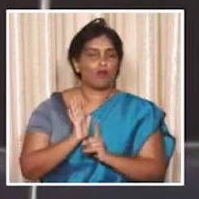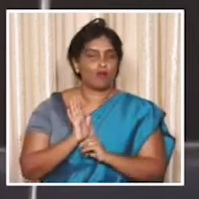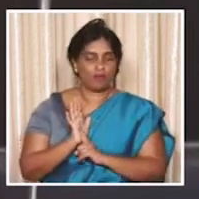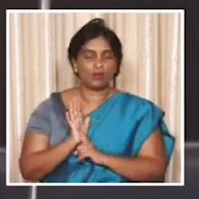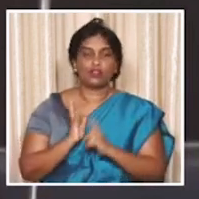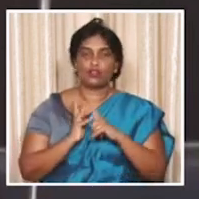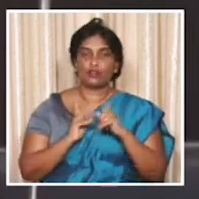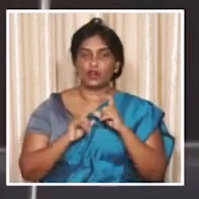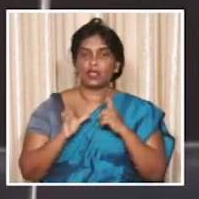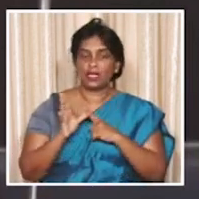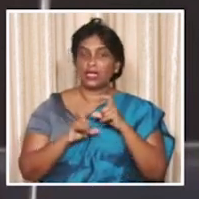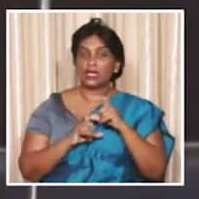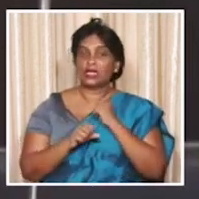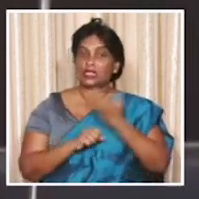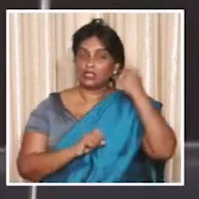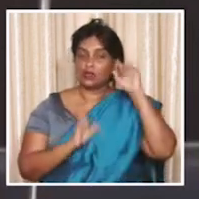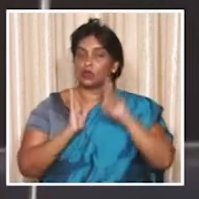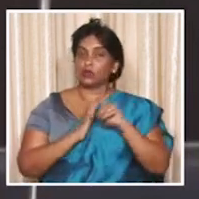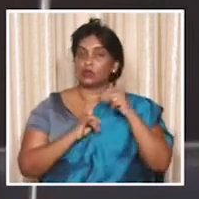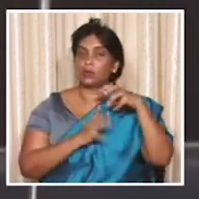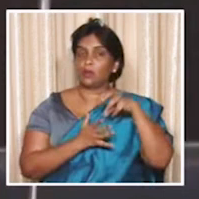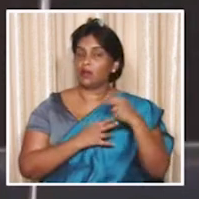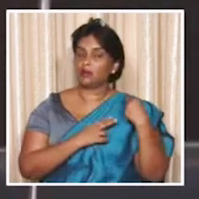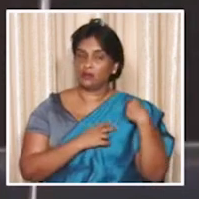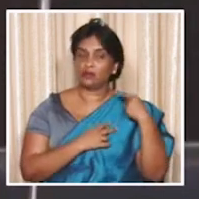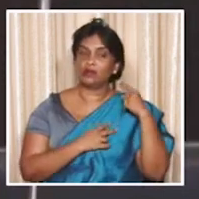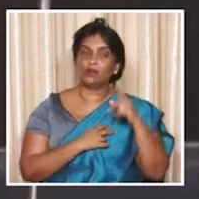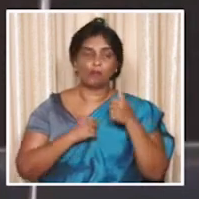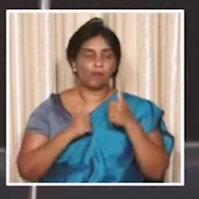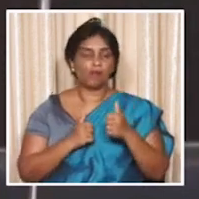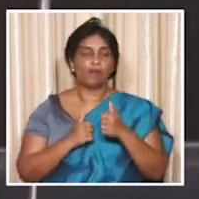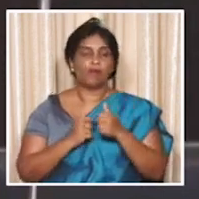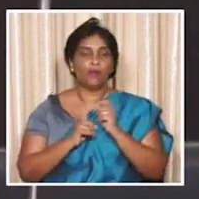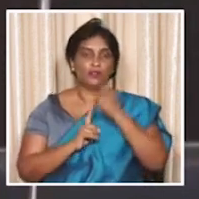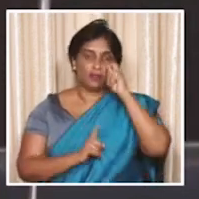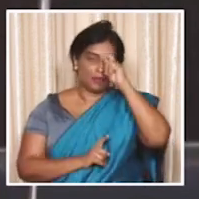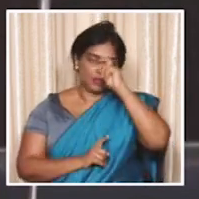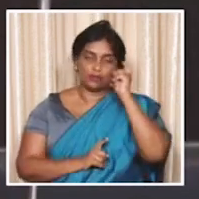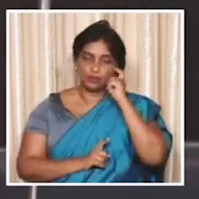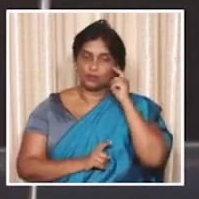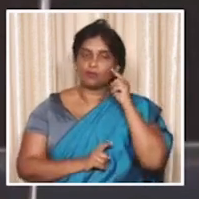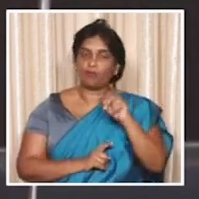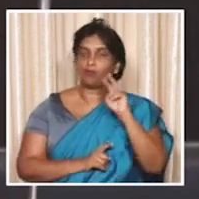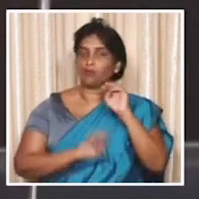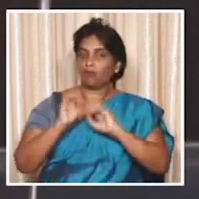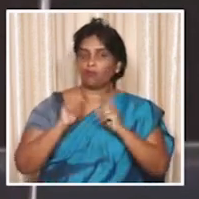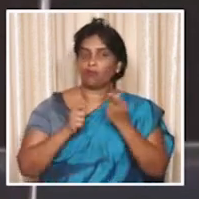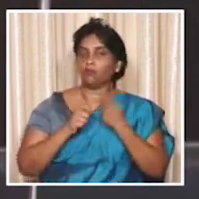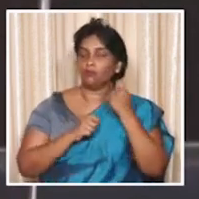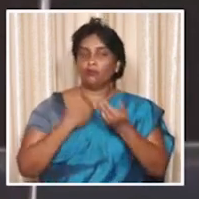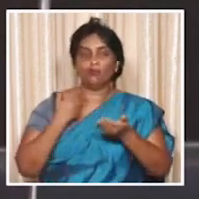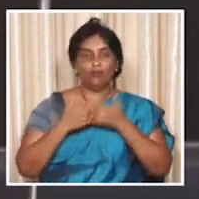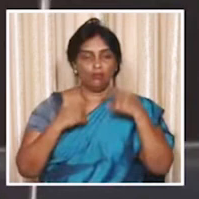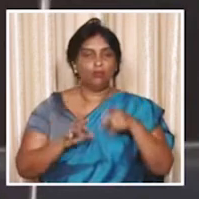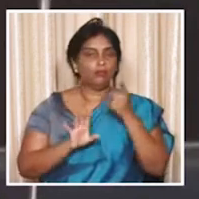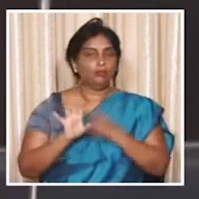යුඩීඒ තමයි දැන් ඉන්න ඩීජී තමයි ඒ කාලේ උතුරු පළාත බාර හිටියේ. එතුමා හොඳටම ප්‍රසාද් මාත්‍යා දන්නවා. ඒක 120ක් මුදලුත් දීලා හදලා